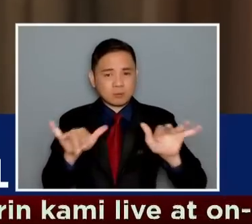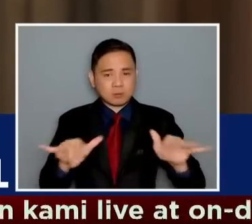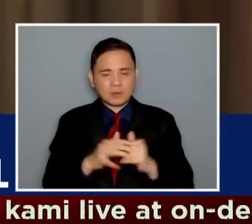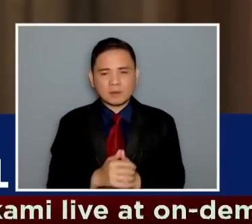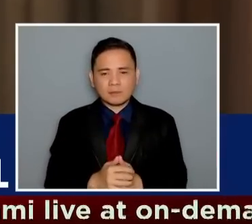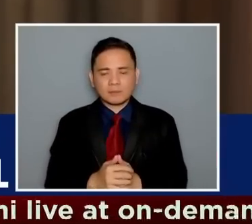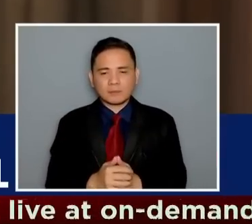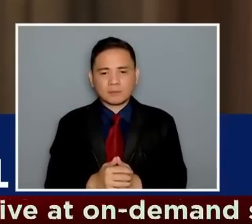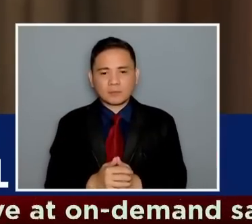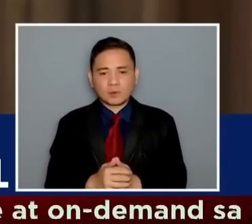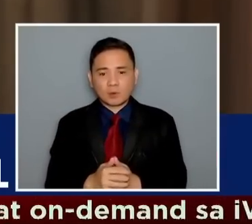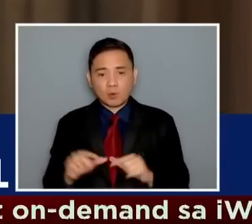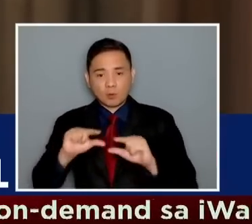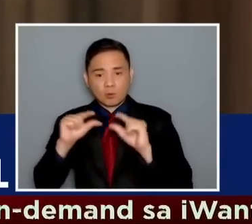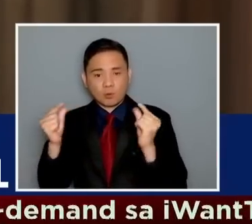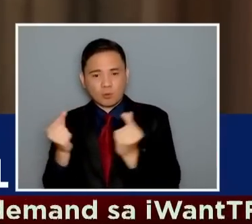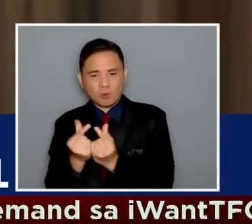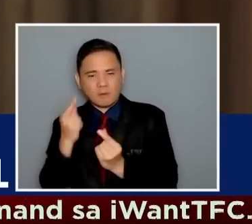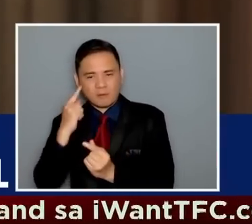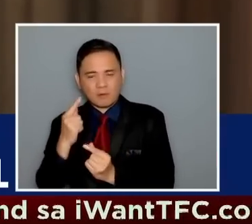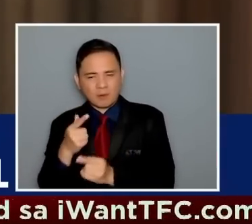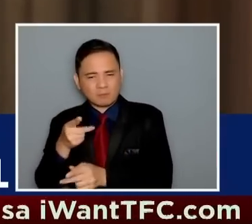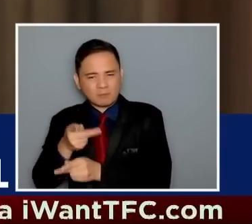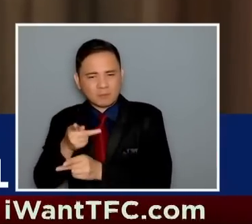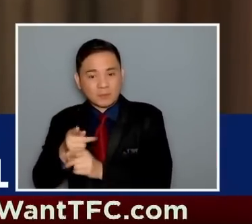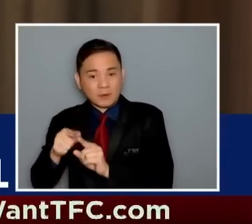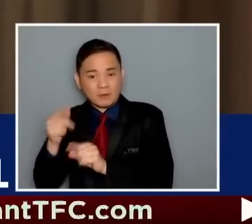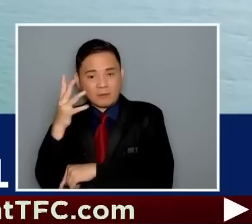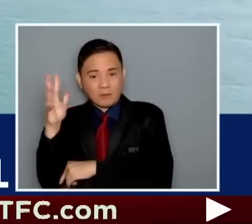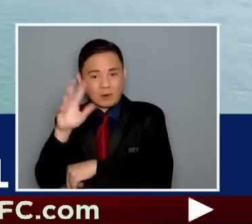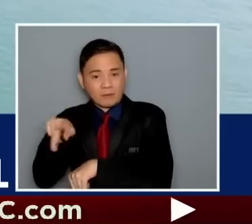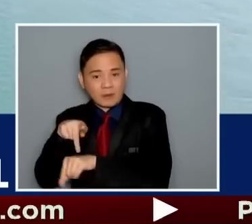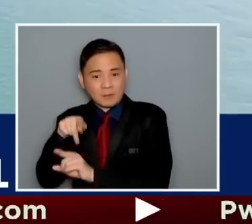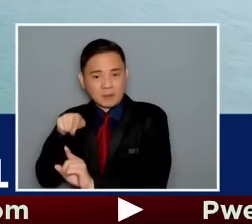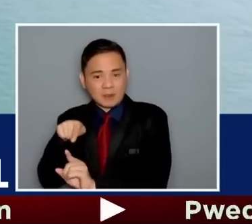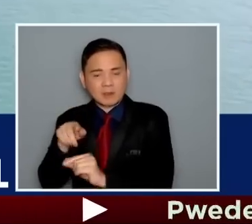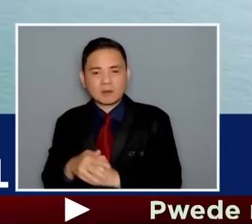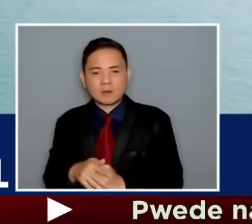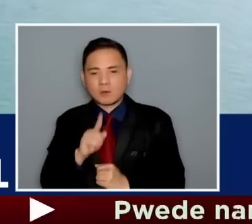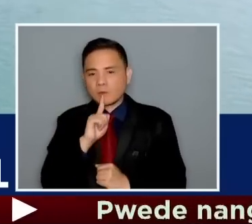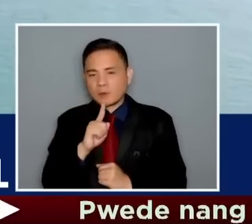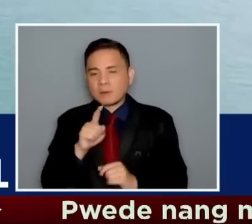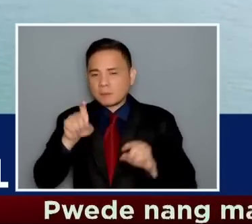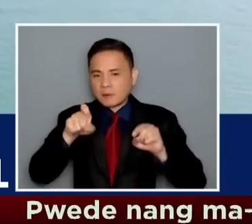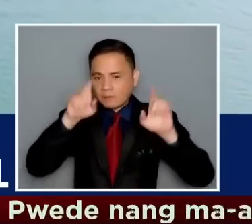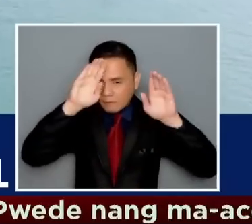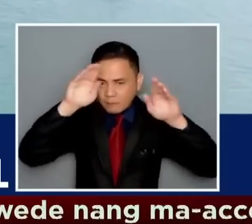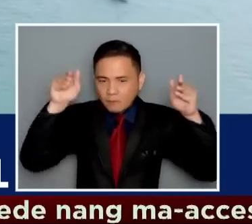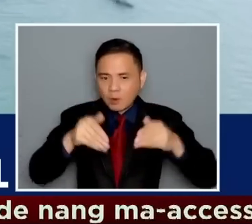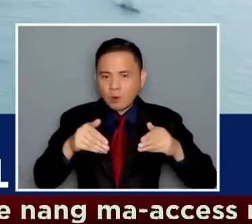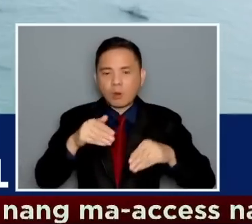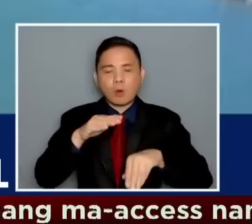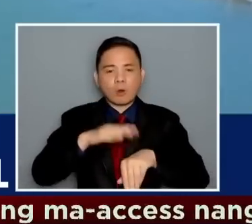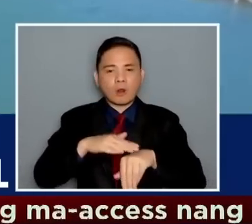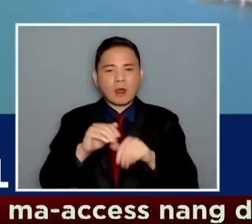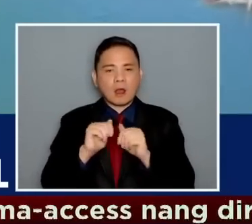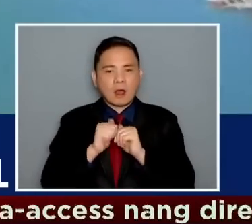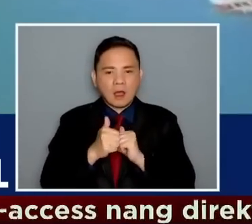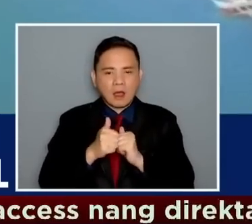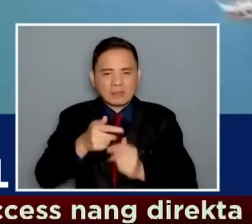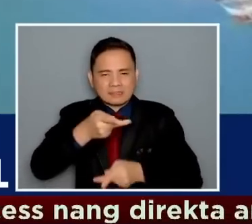Forest Foundation Philippines, handa sila maglunsad ng mga programa para sa conservation at preservation ng mangrove